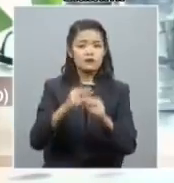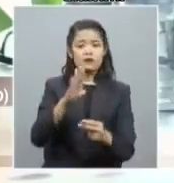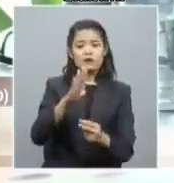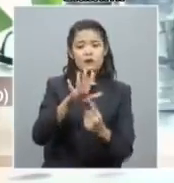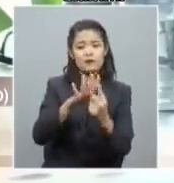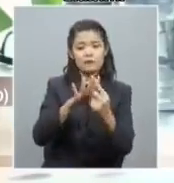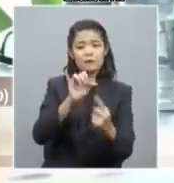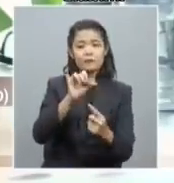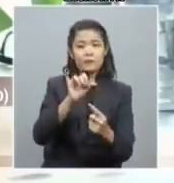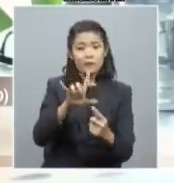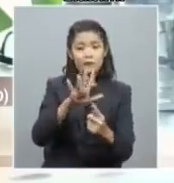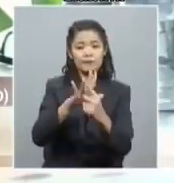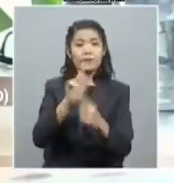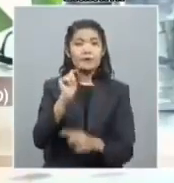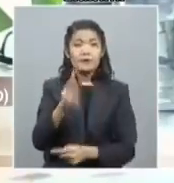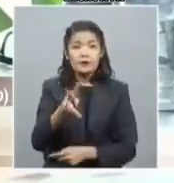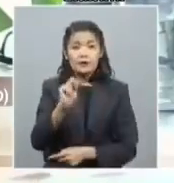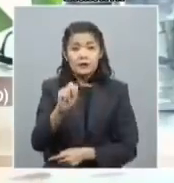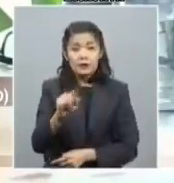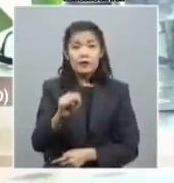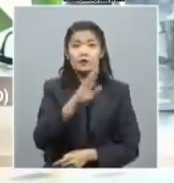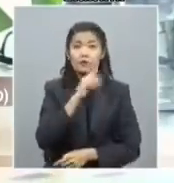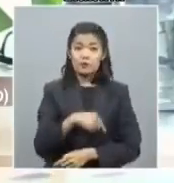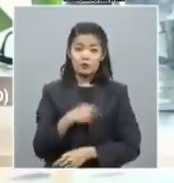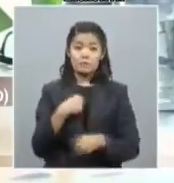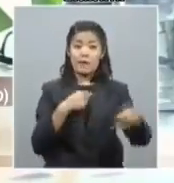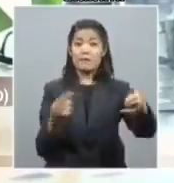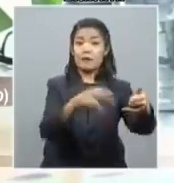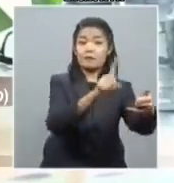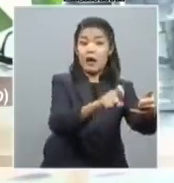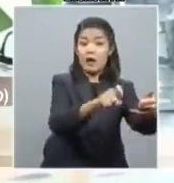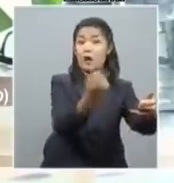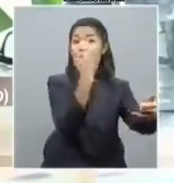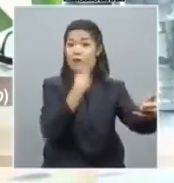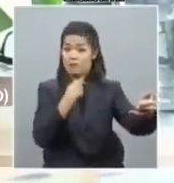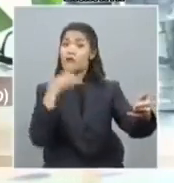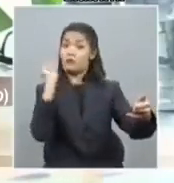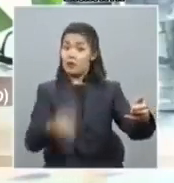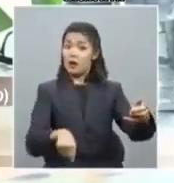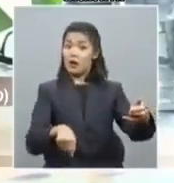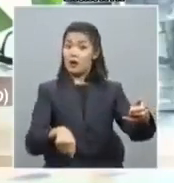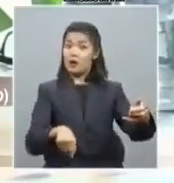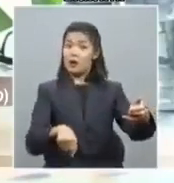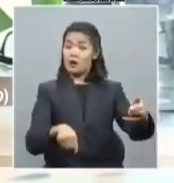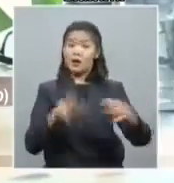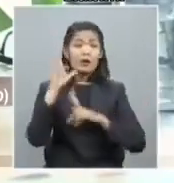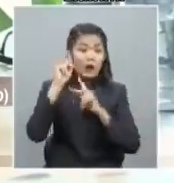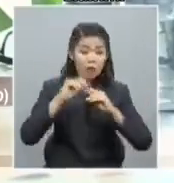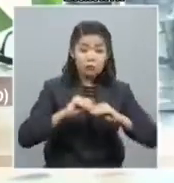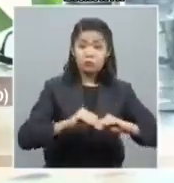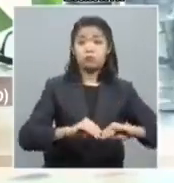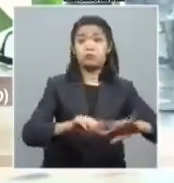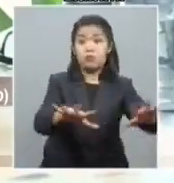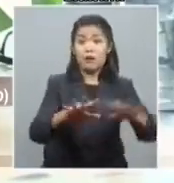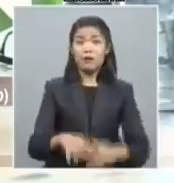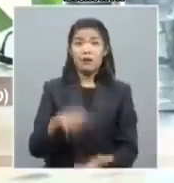เลยถ้าบุญแทนออกไปตายถูกยิงตายเนี่ยใช่ผมไหมปล่อยข่าวขนาดนี้ปล่อยออกไปขนาดนี้แล้